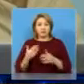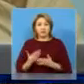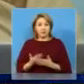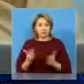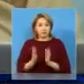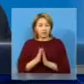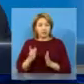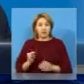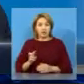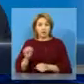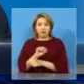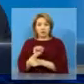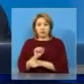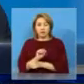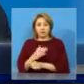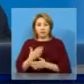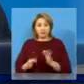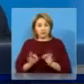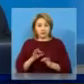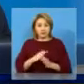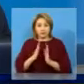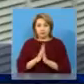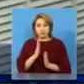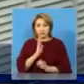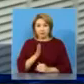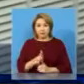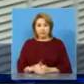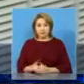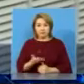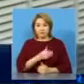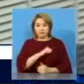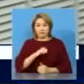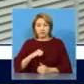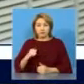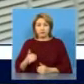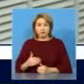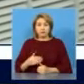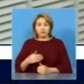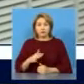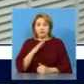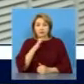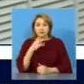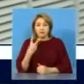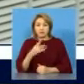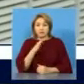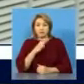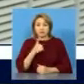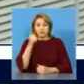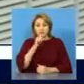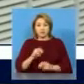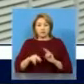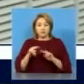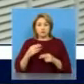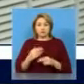қалуы. Қоғамдық көлік қатынасы реттелсе деген тілектер де бар. Менің өзім тұрып жатқаныма 2 жыл болды, бірақ үй салғанымызға